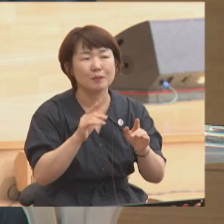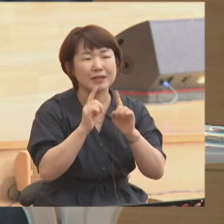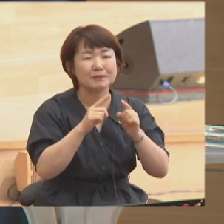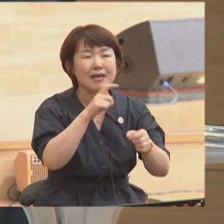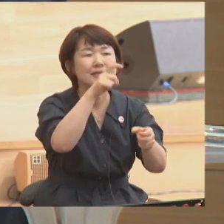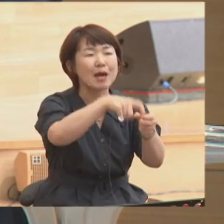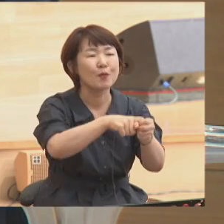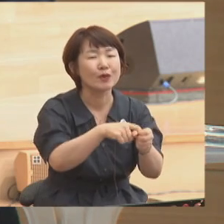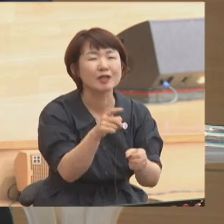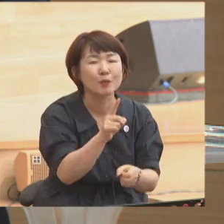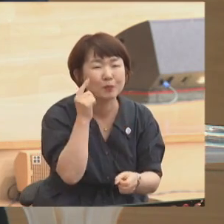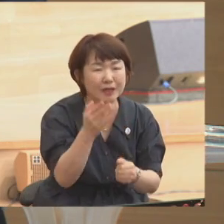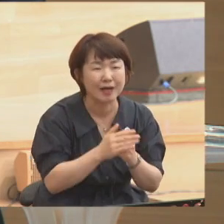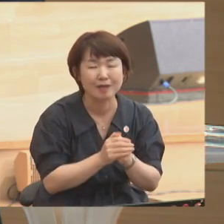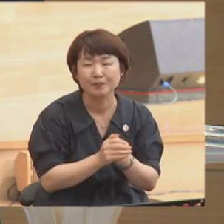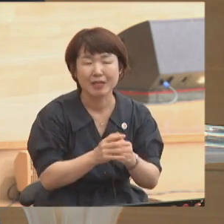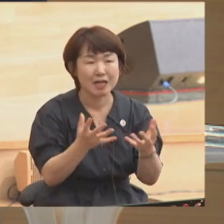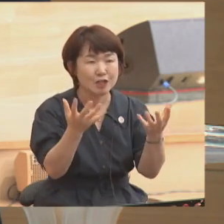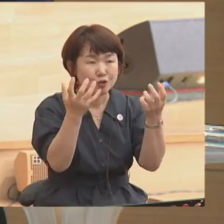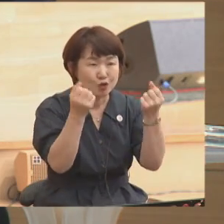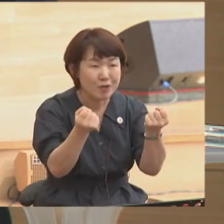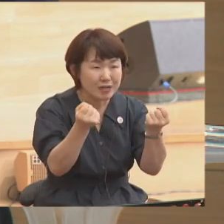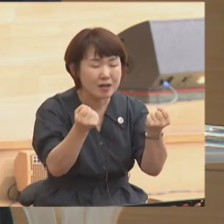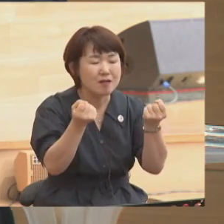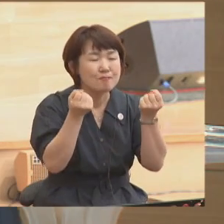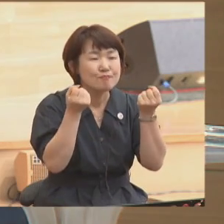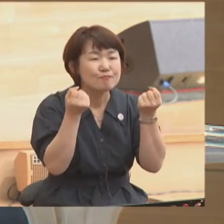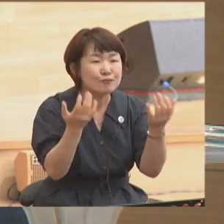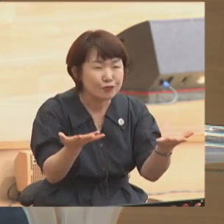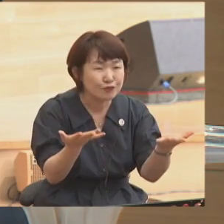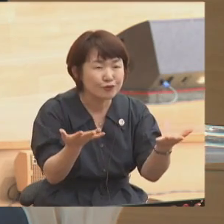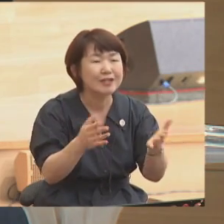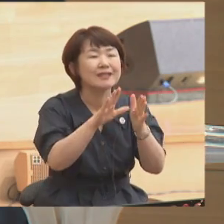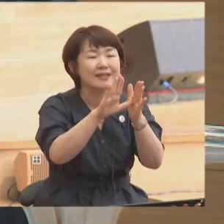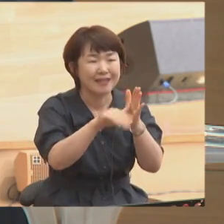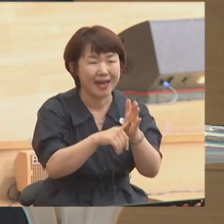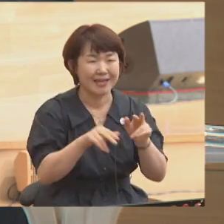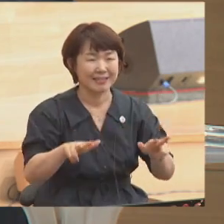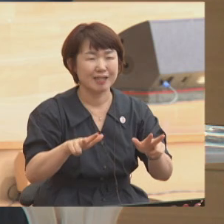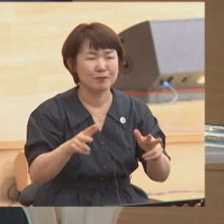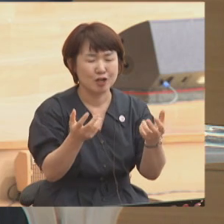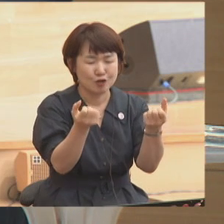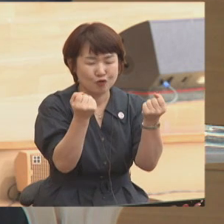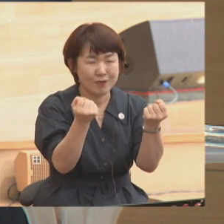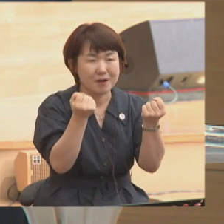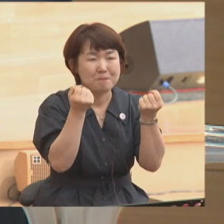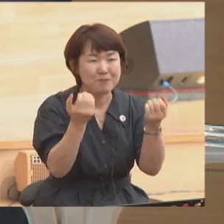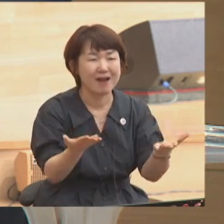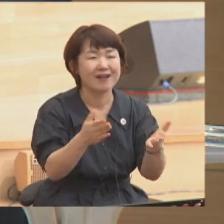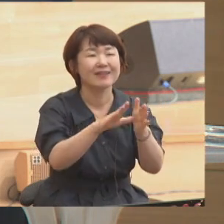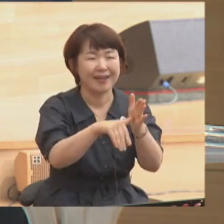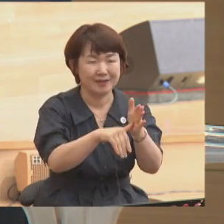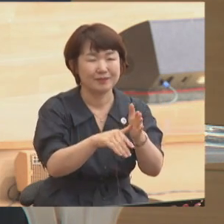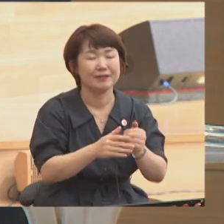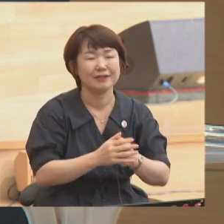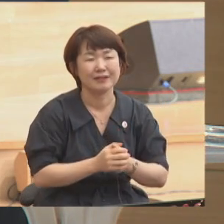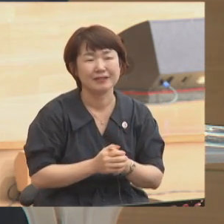뭐냐, 따라하십시다. 주먹을 풀 때가 되었다. 주먹을 풀 때가 되었다. 한 번 더. 주먹을 풀 때가 되었다. 주먹을 풀 때가